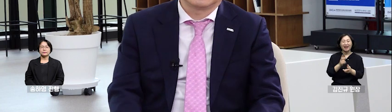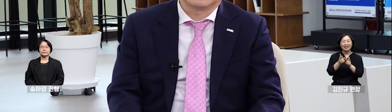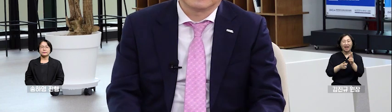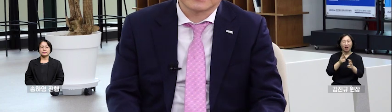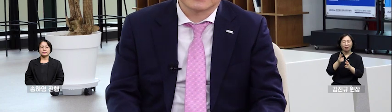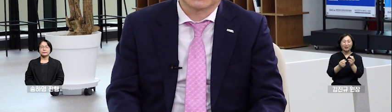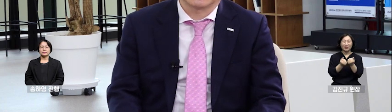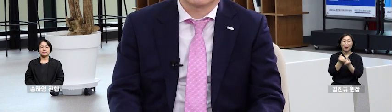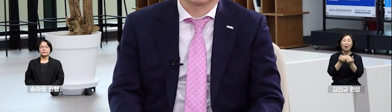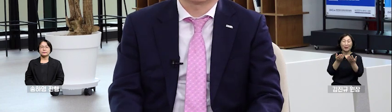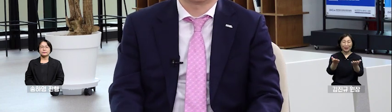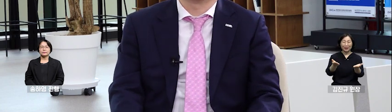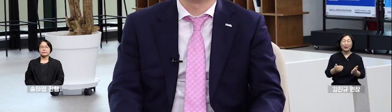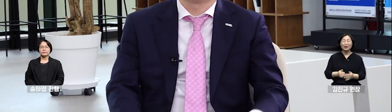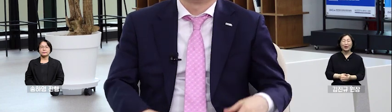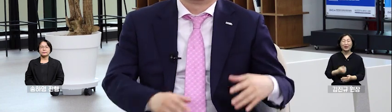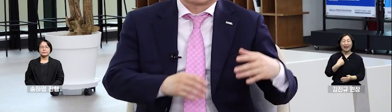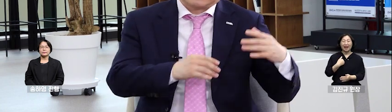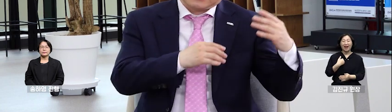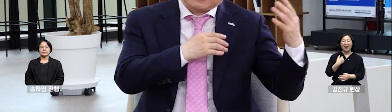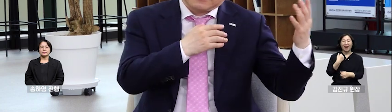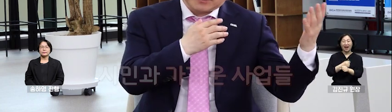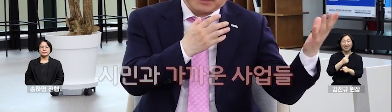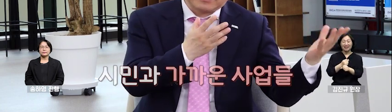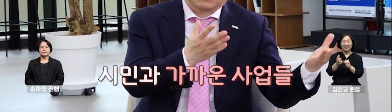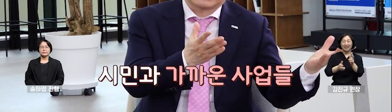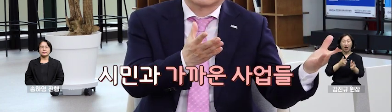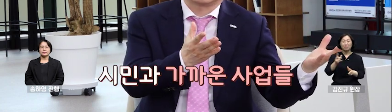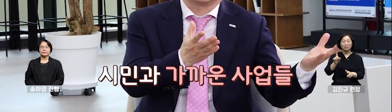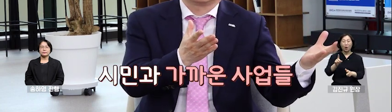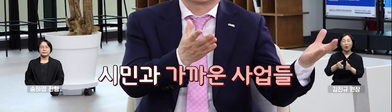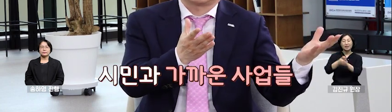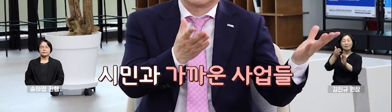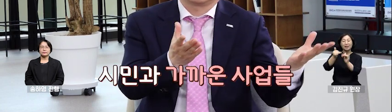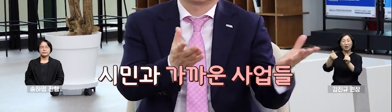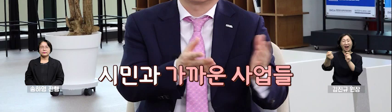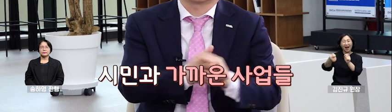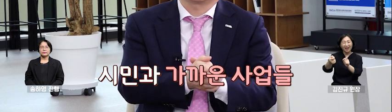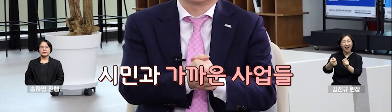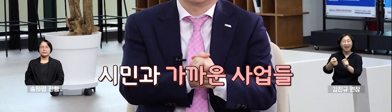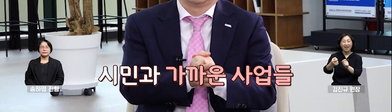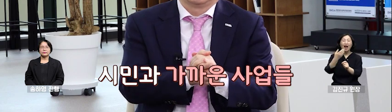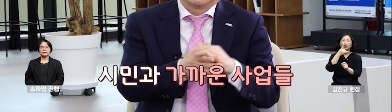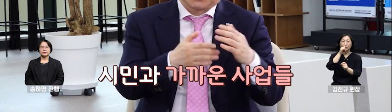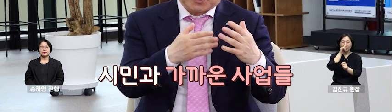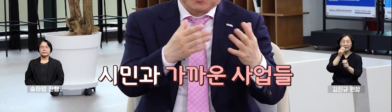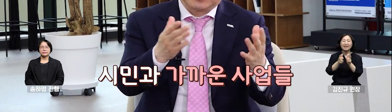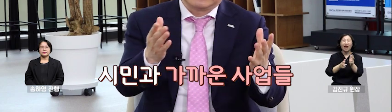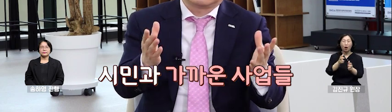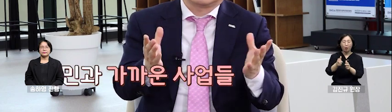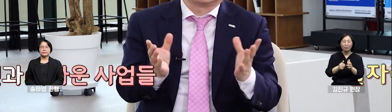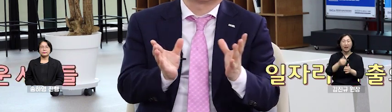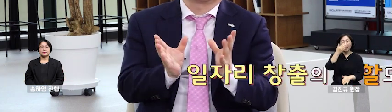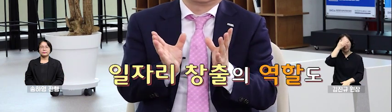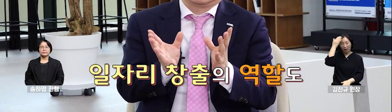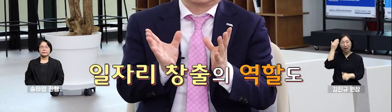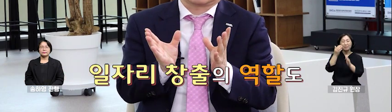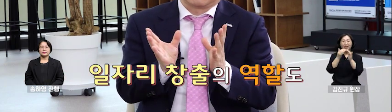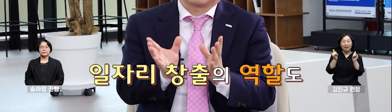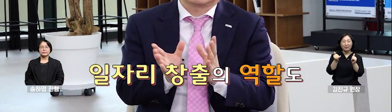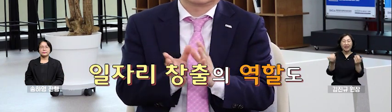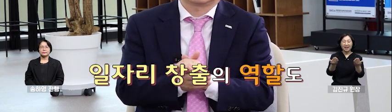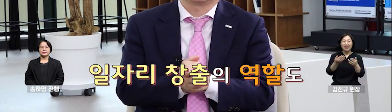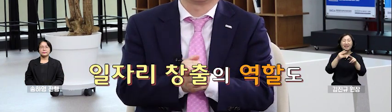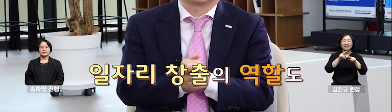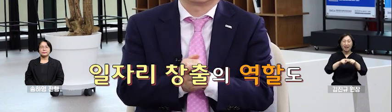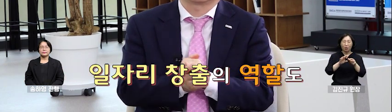설명을 드렸는데 사실 저희가 운 사업은 다들 거 시민들 하고 가까이 접할 수 있는 그런 사업이고 또 젊은이들의 일자리 아가